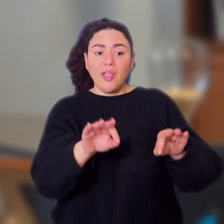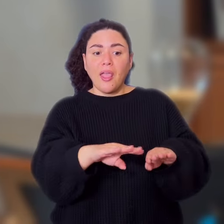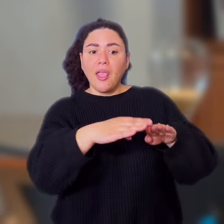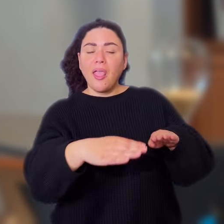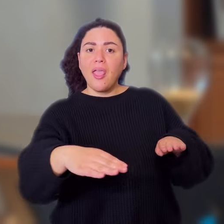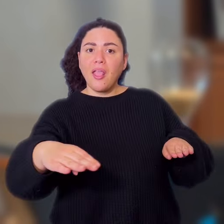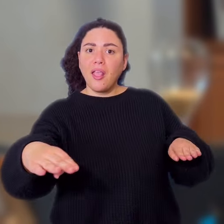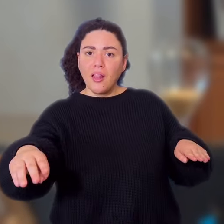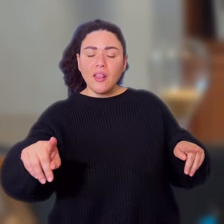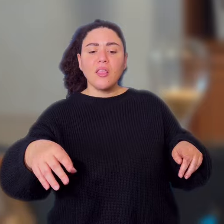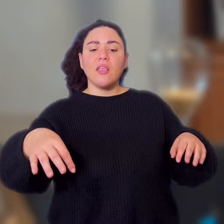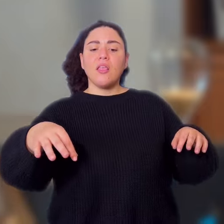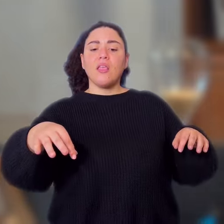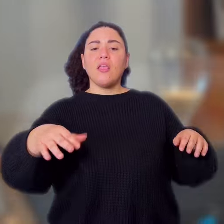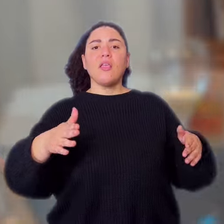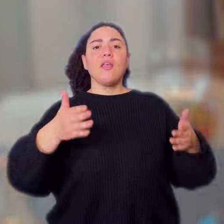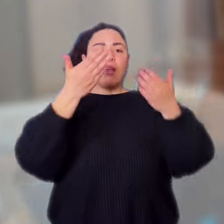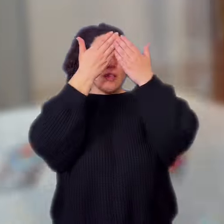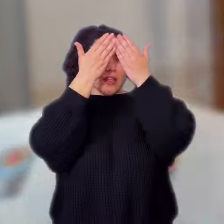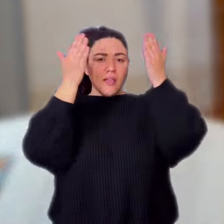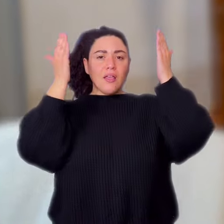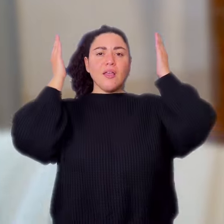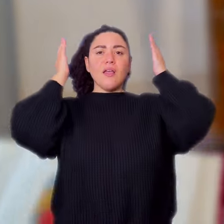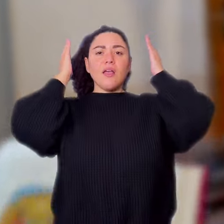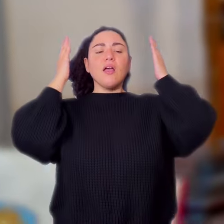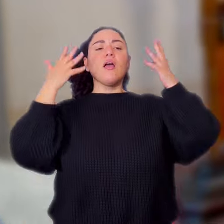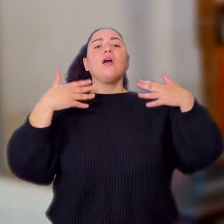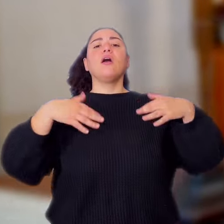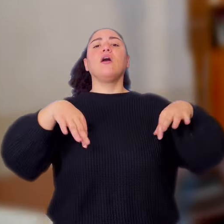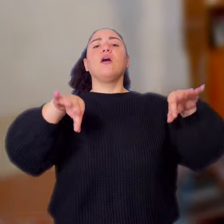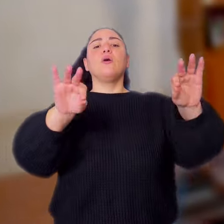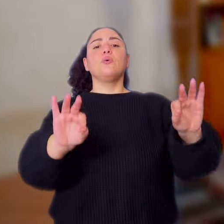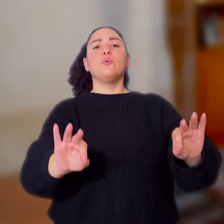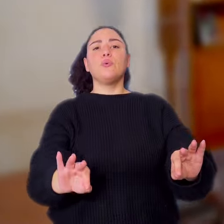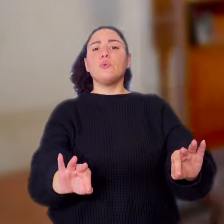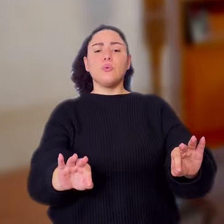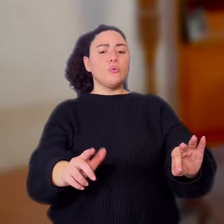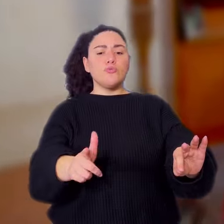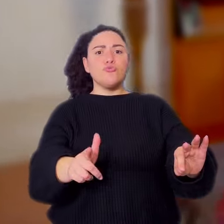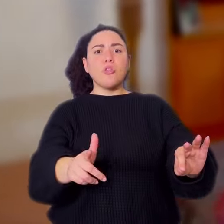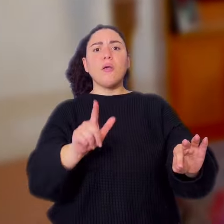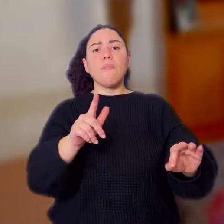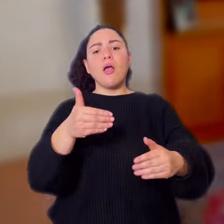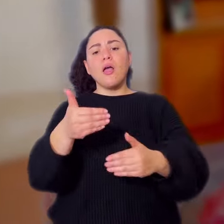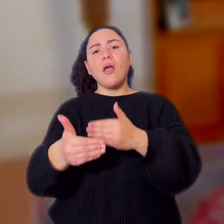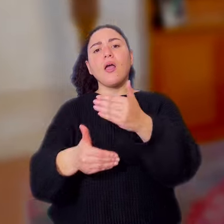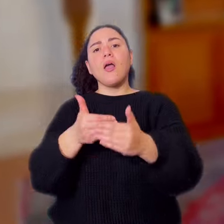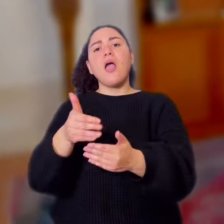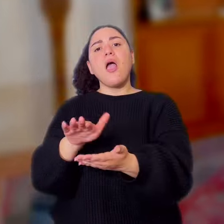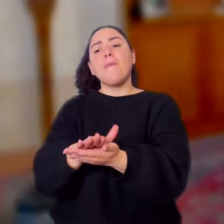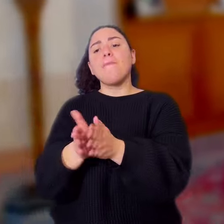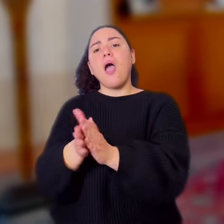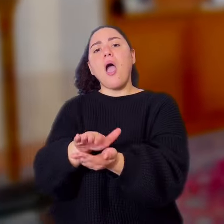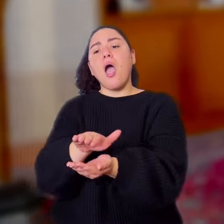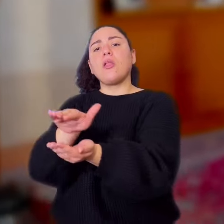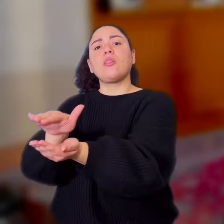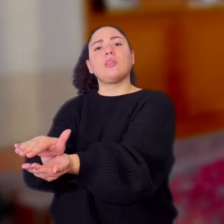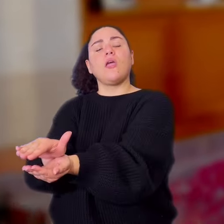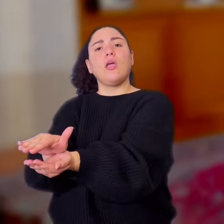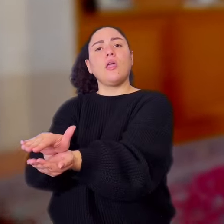teli posati là e il Sudario che era stato sul suo capo non posato là con i teli ma avvolto in un luogo a